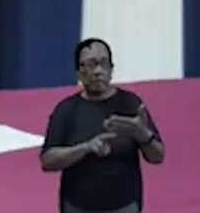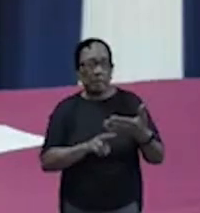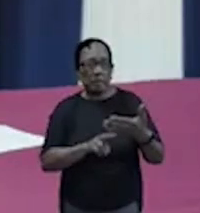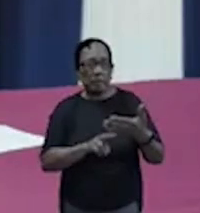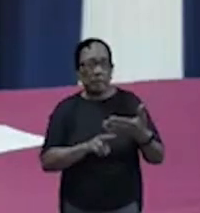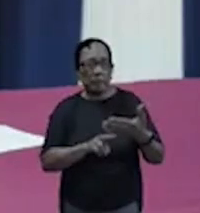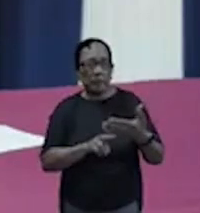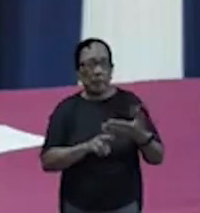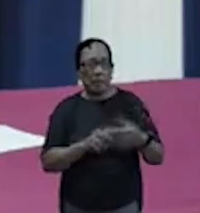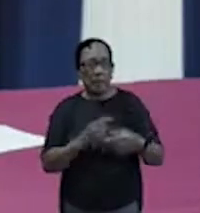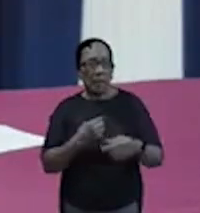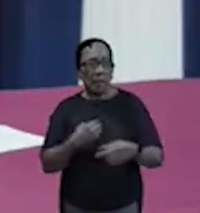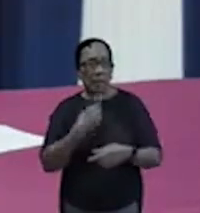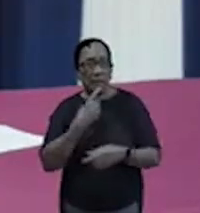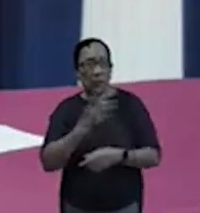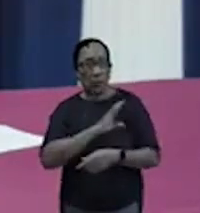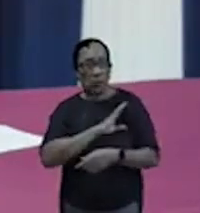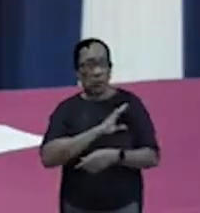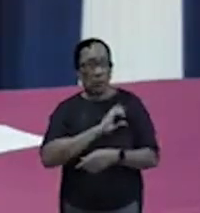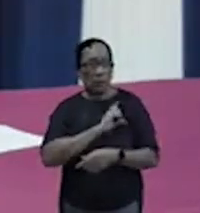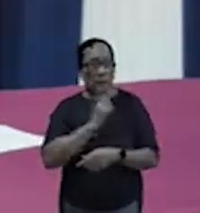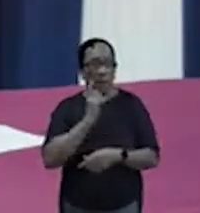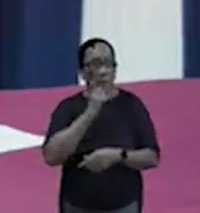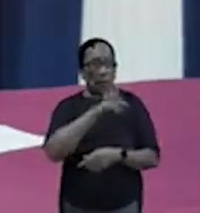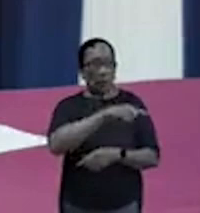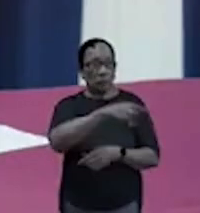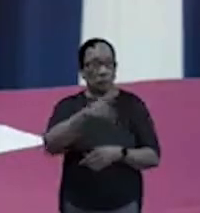En laat me gelijk ook zeggen, als u